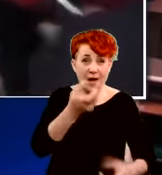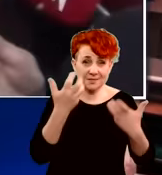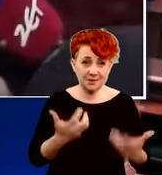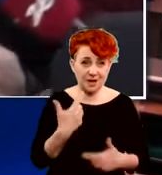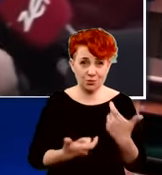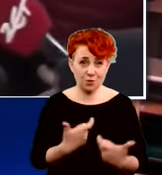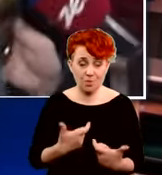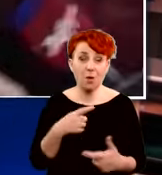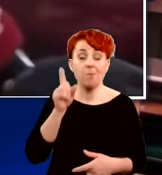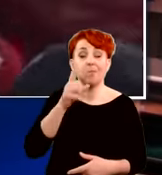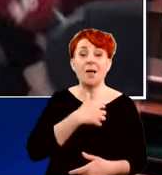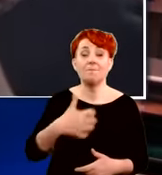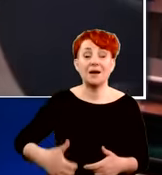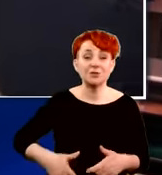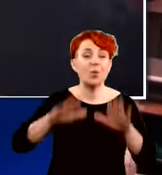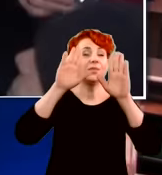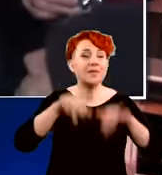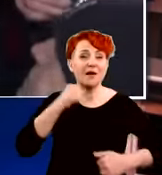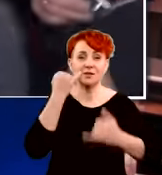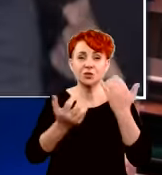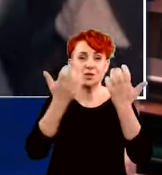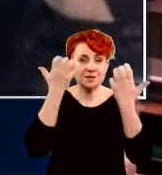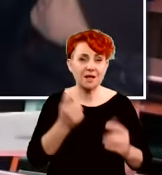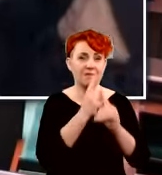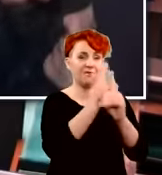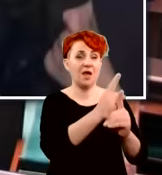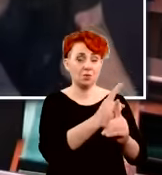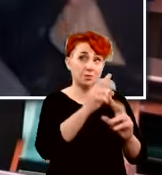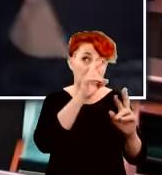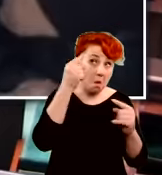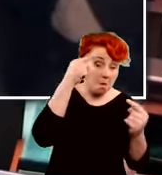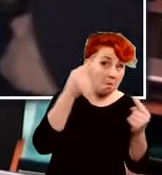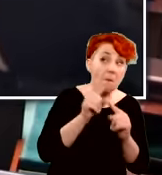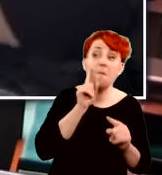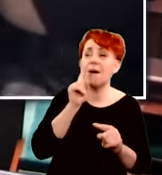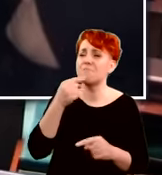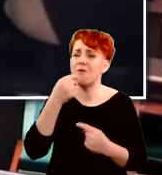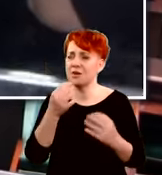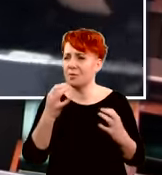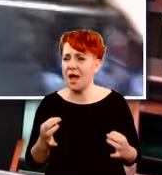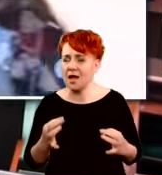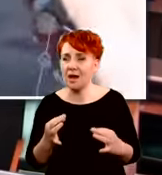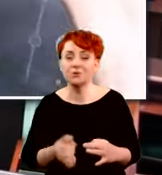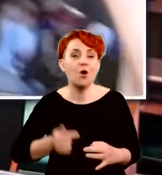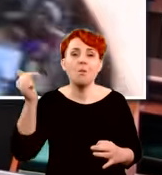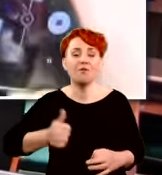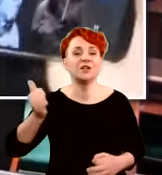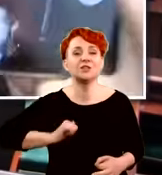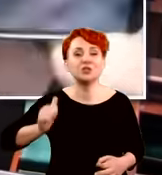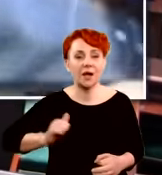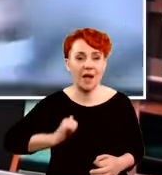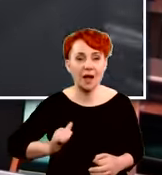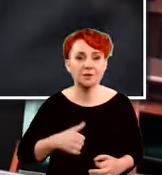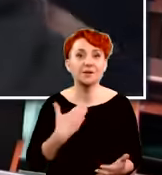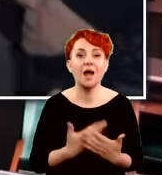pan marszałek, nawet jeżeli chciałby działać zgodnie z tą logiką, którą pan przed chwilą zakreślił, powinien po prostu czekać. To dlaczego